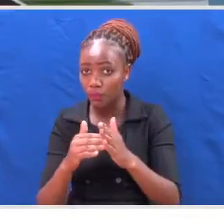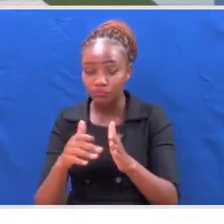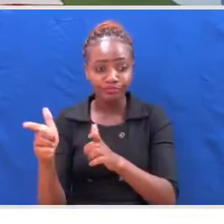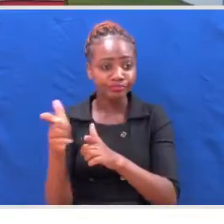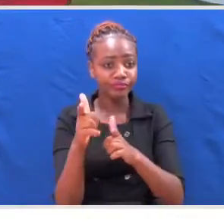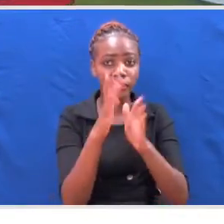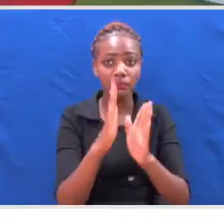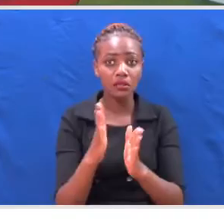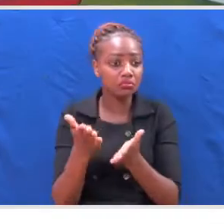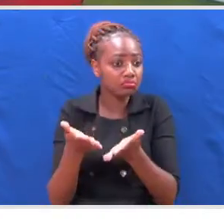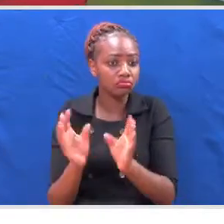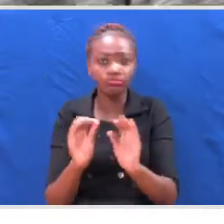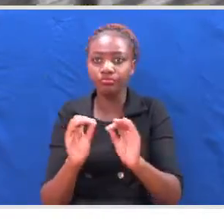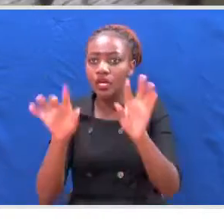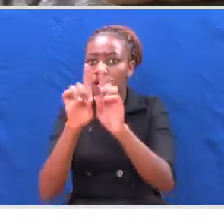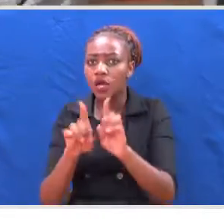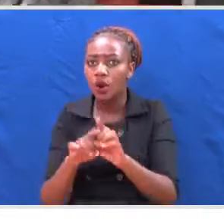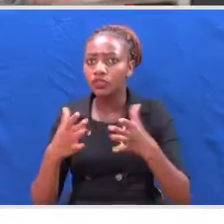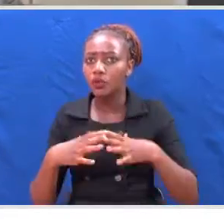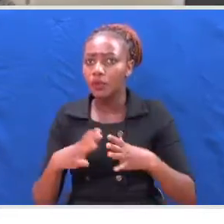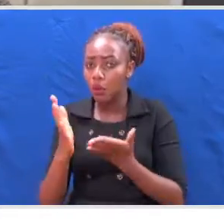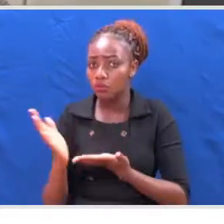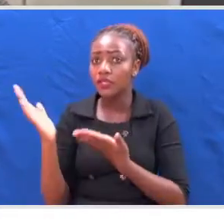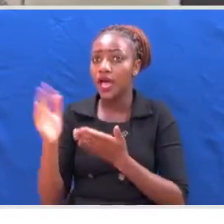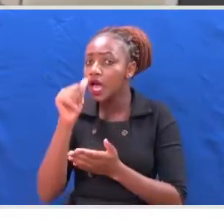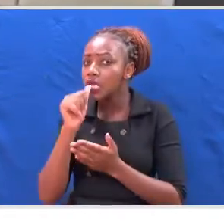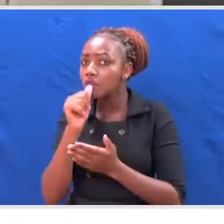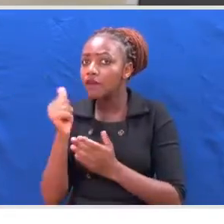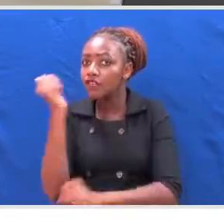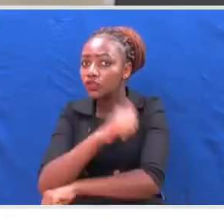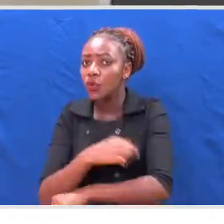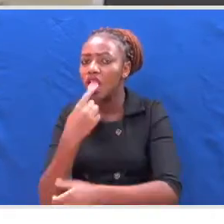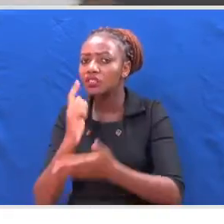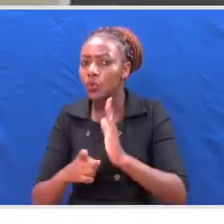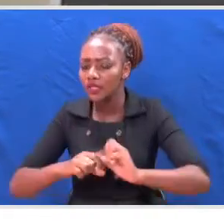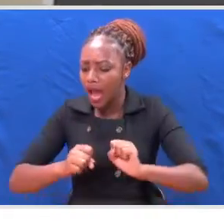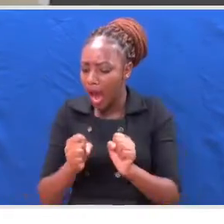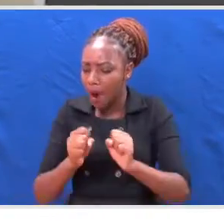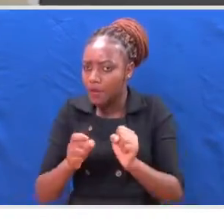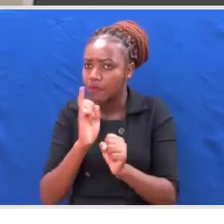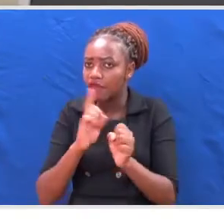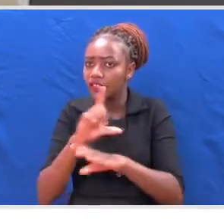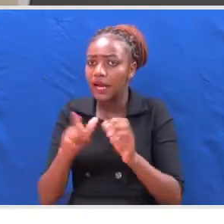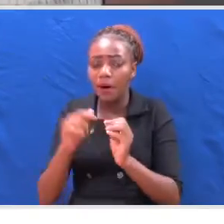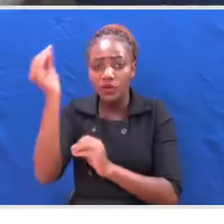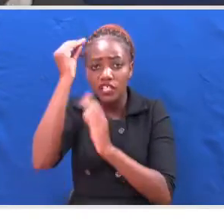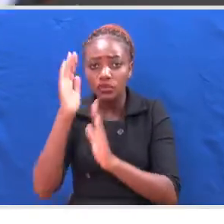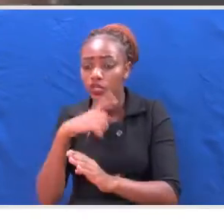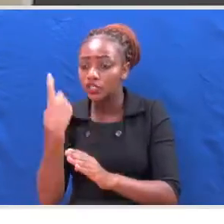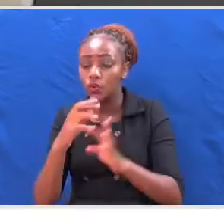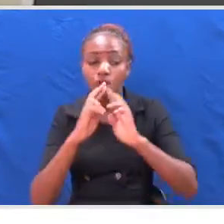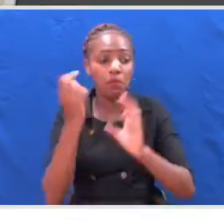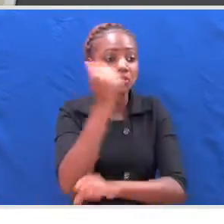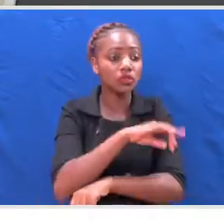kwenye shule hizo. Baadhi ya wadau katika shule za binafsi wameeleza kuridhishwa kwao na idadi ya wanafunzi